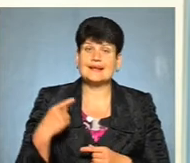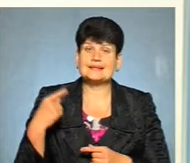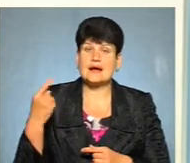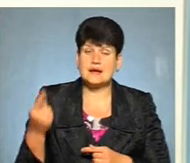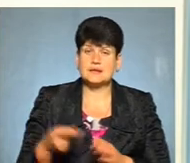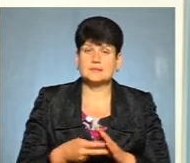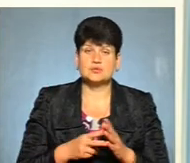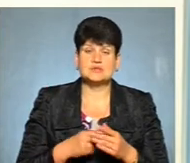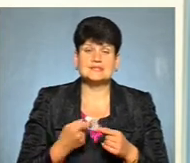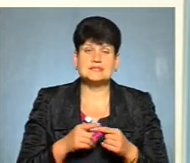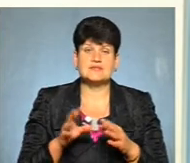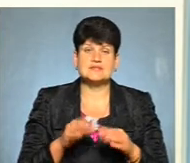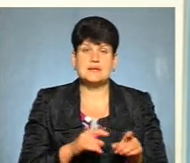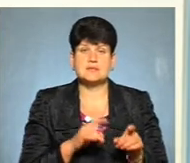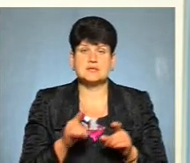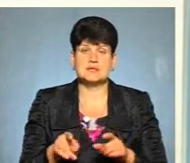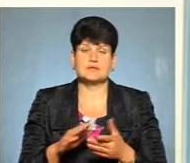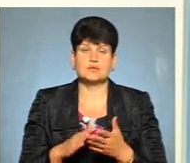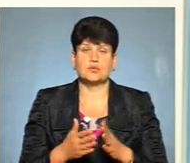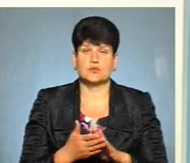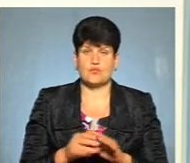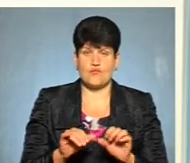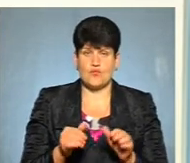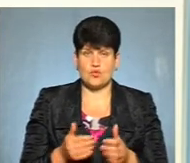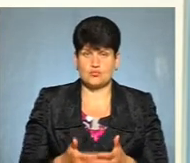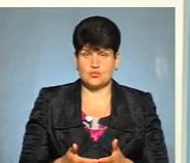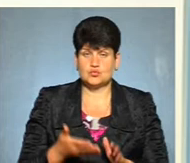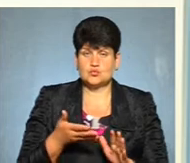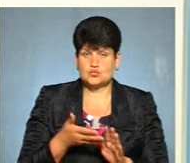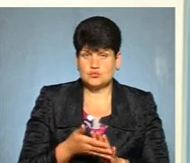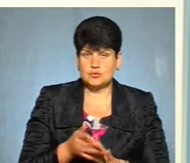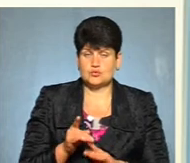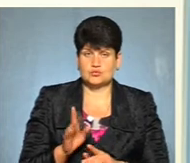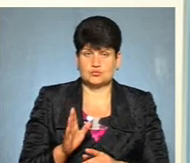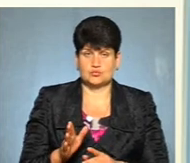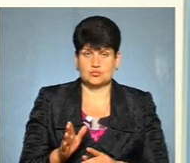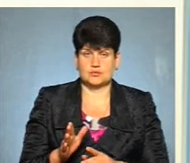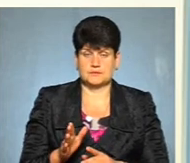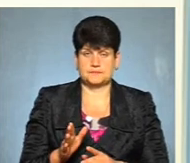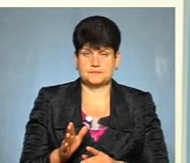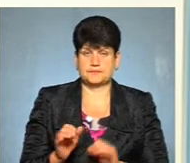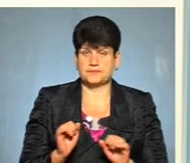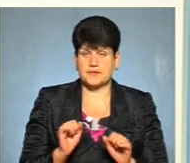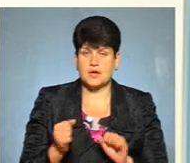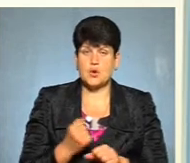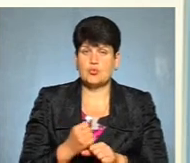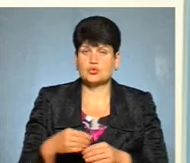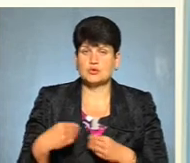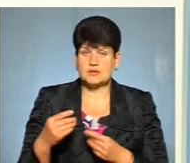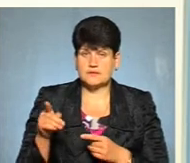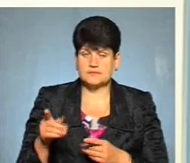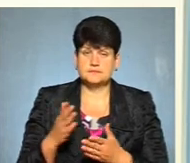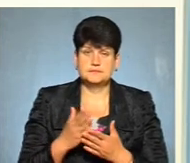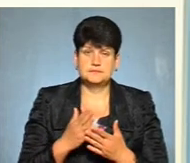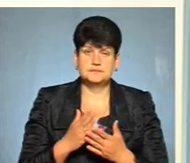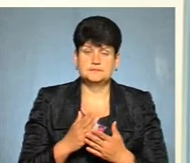планується, що все це перевести у договірну форму. Зрозуміло, що перевага буде у роботодавця, бо роботодавець матиме в себе,